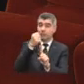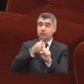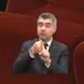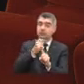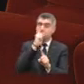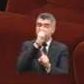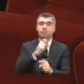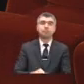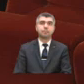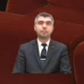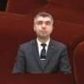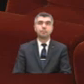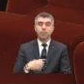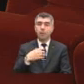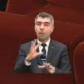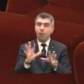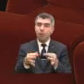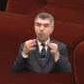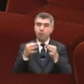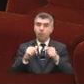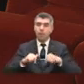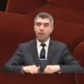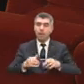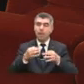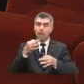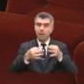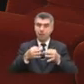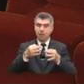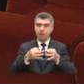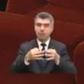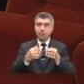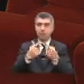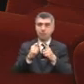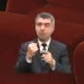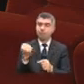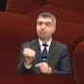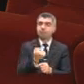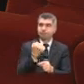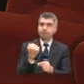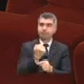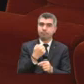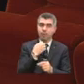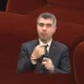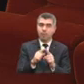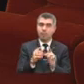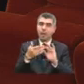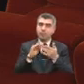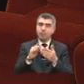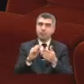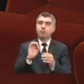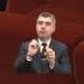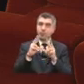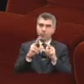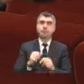الان وانا لقيت واحد القضيه، راه وزاره العدل هي من الوزارات المتاخره في مجال الرقمنه او المتشتته في منتوجات